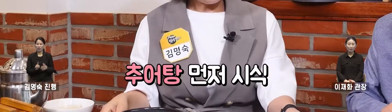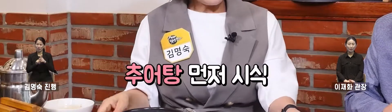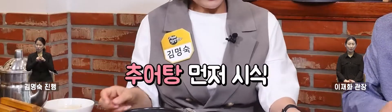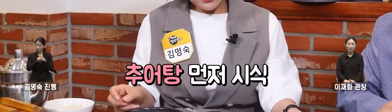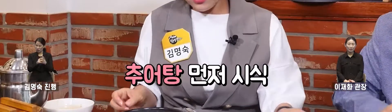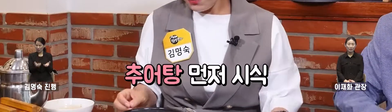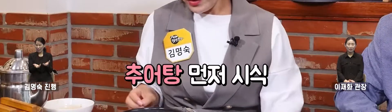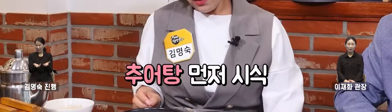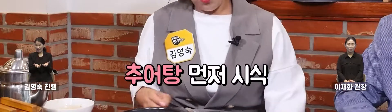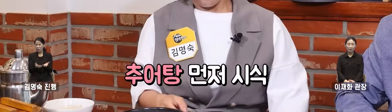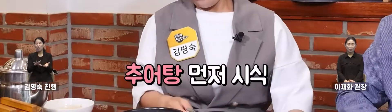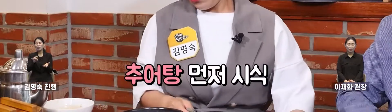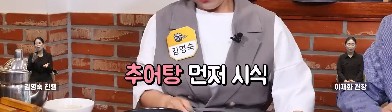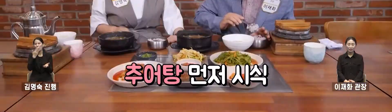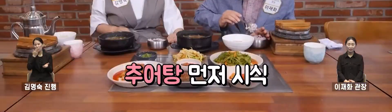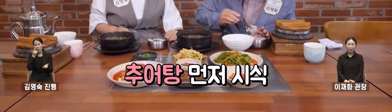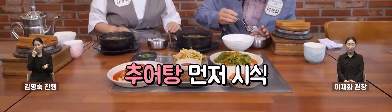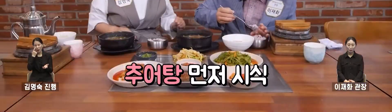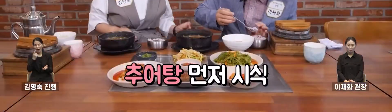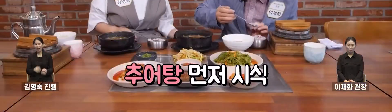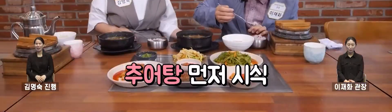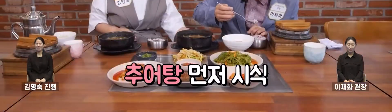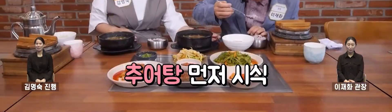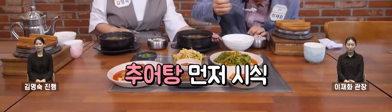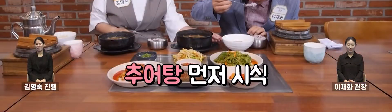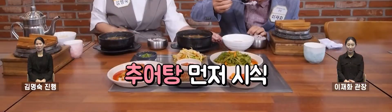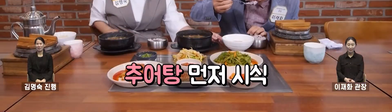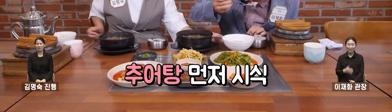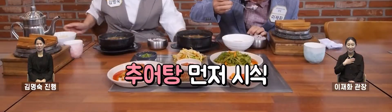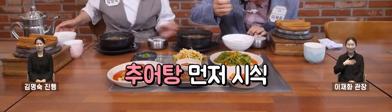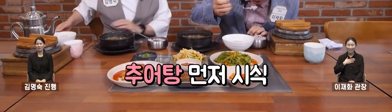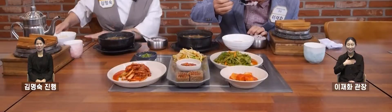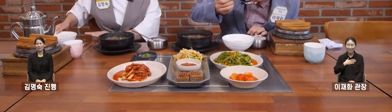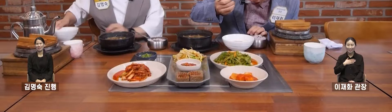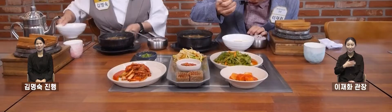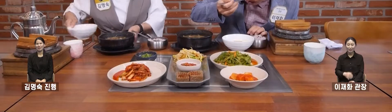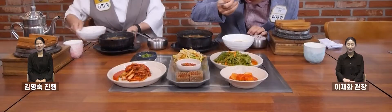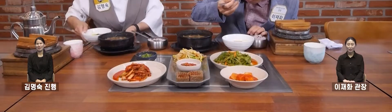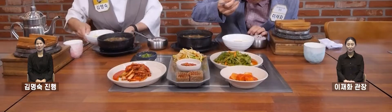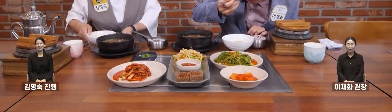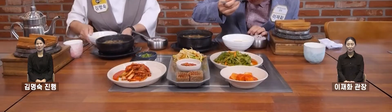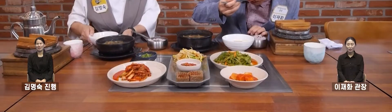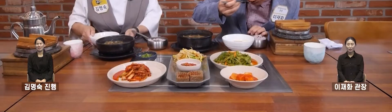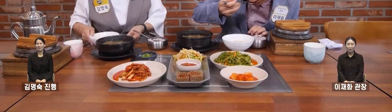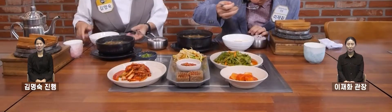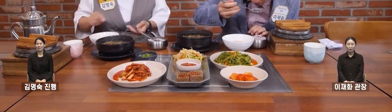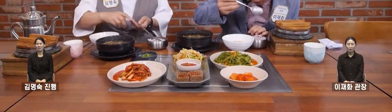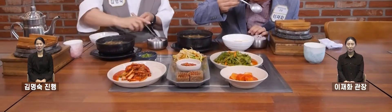추어탕을 한번 먼저 드셔보시고 그럴까요? 네.